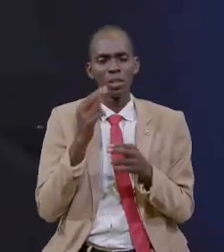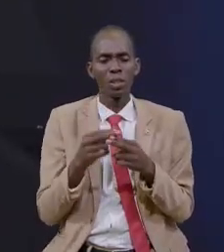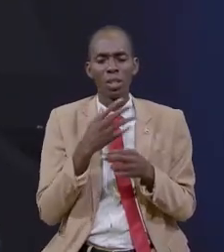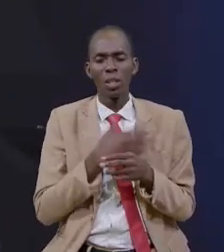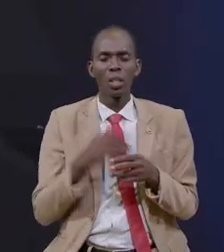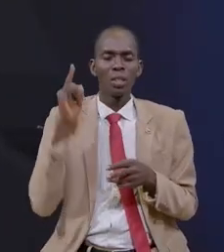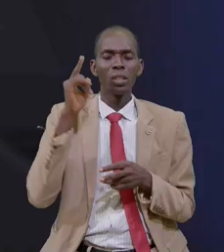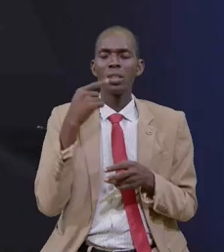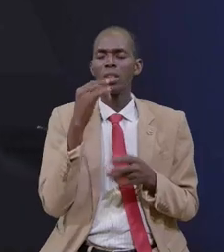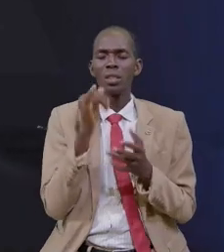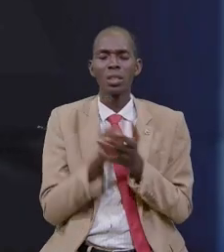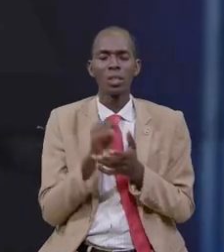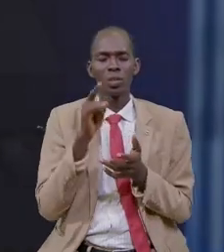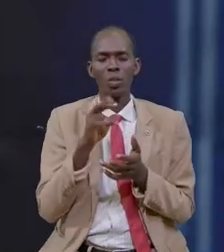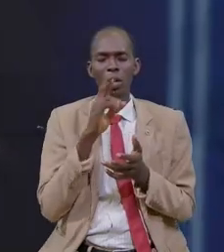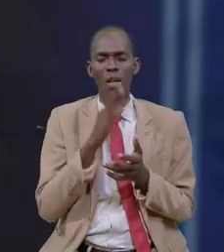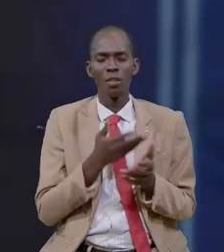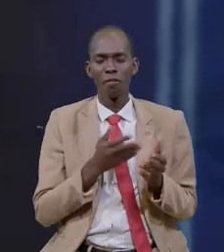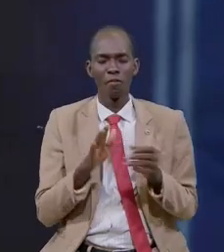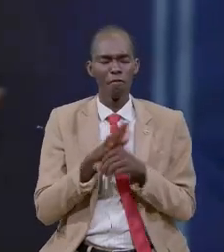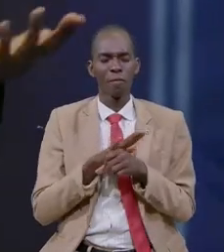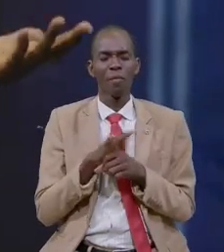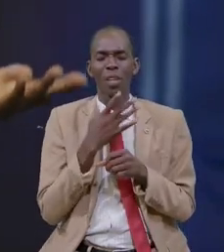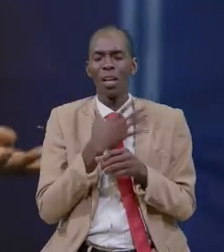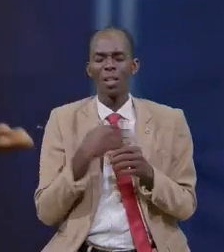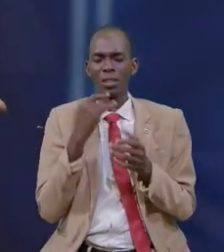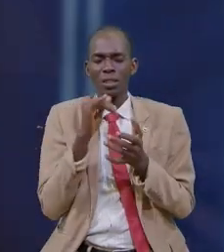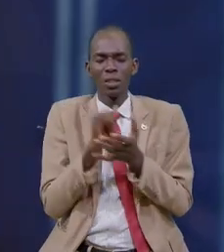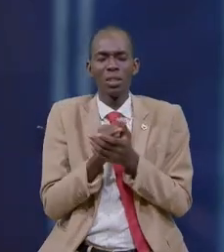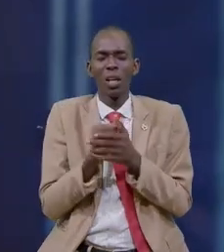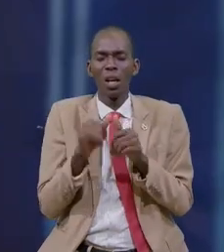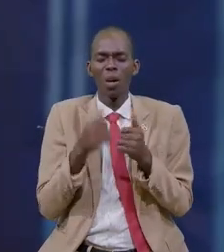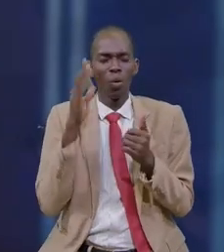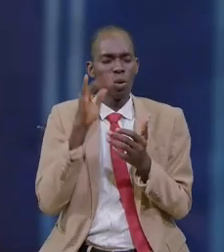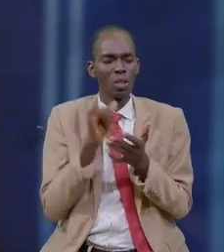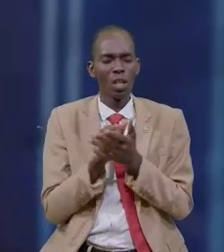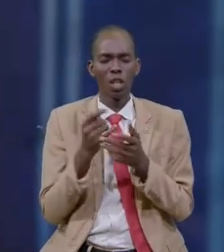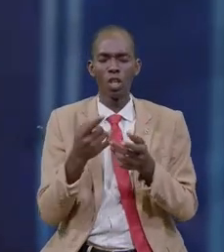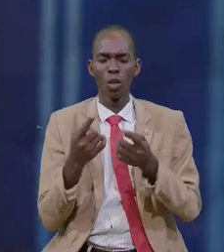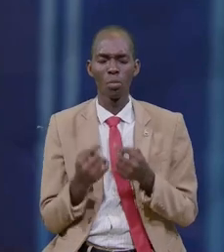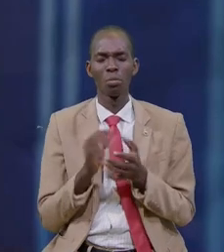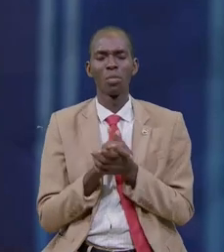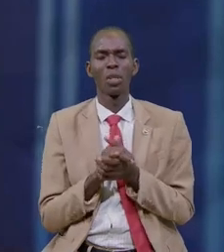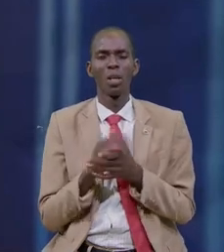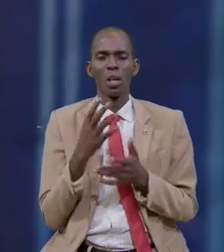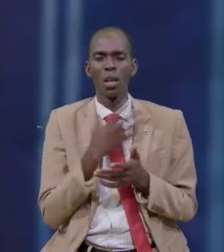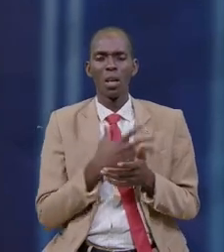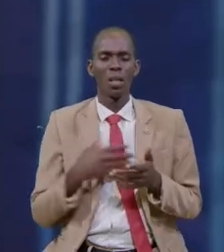remplis jusqu'à toute la plénitude de Dieu. Comment est-ce que cela vient? Par la foi en Christ comme